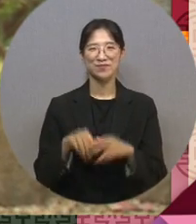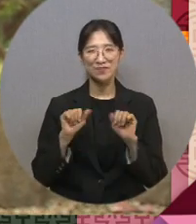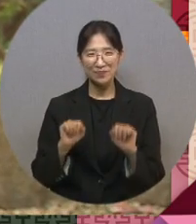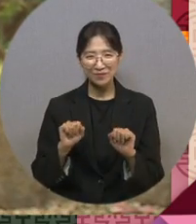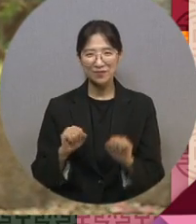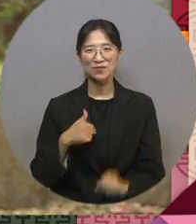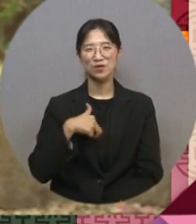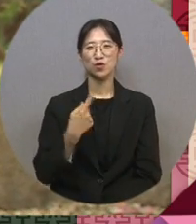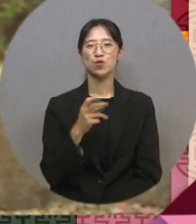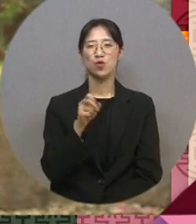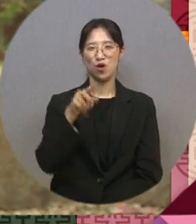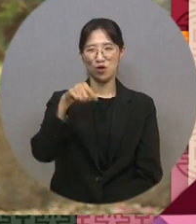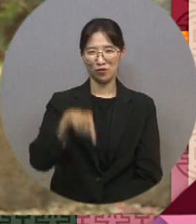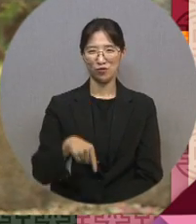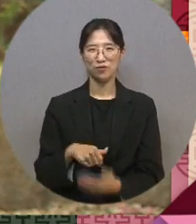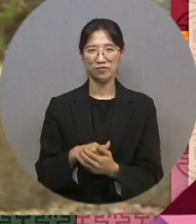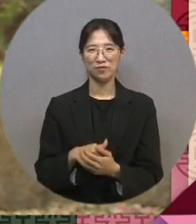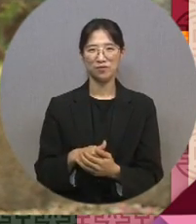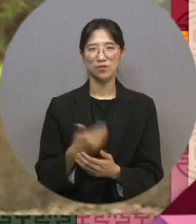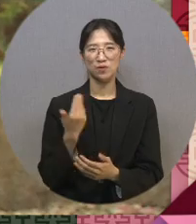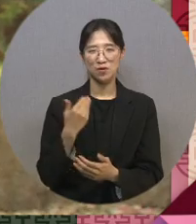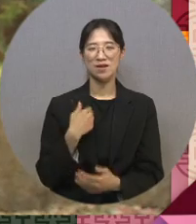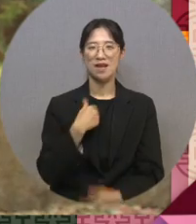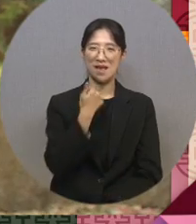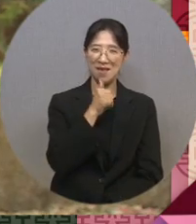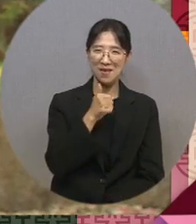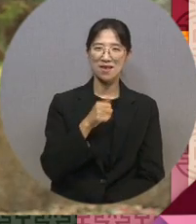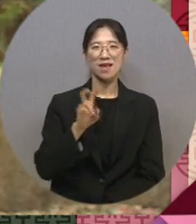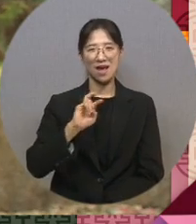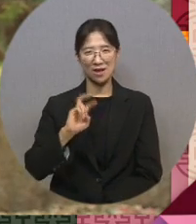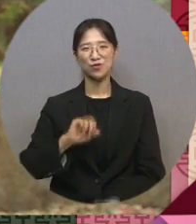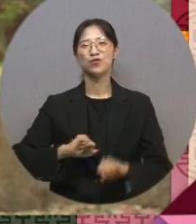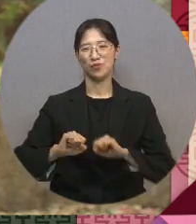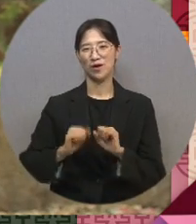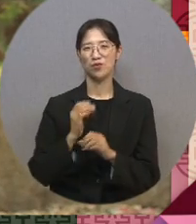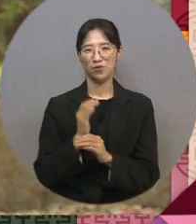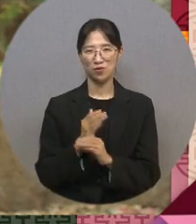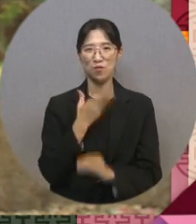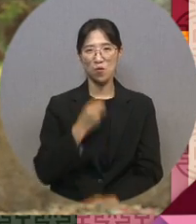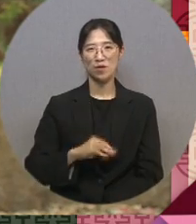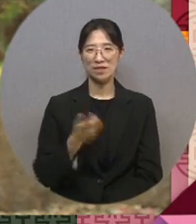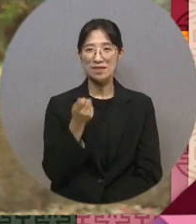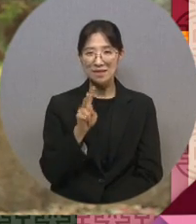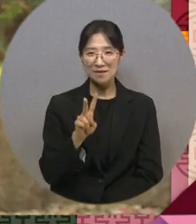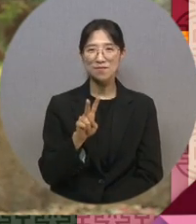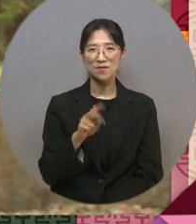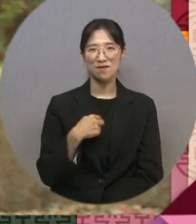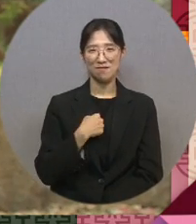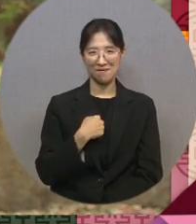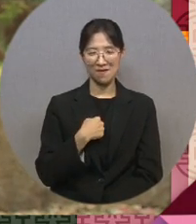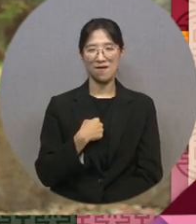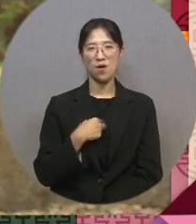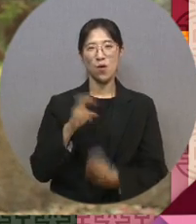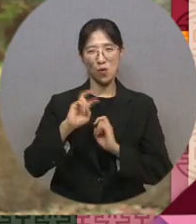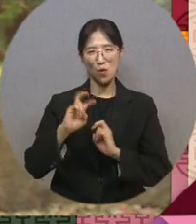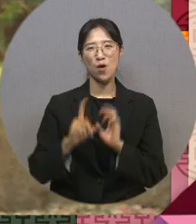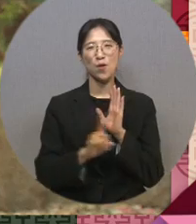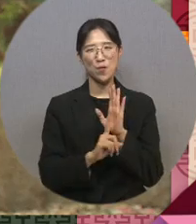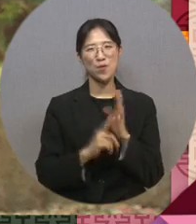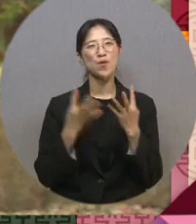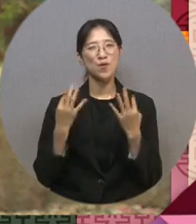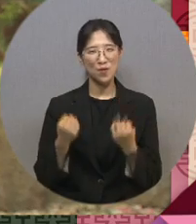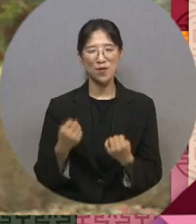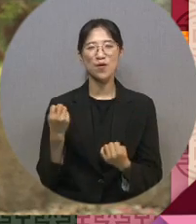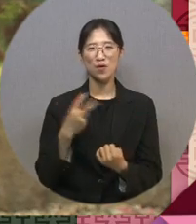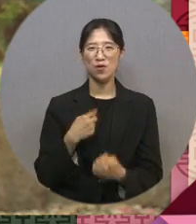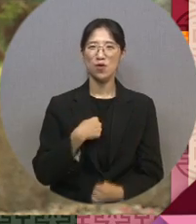안녕하세요, 조용구입니다. 요즘 뭐 MC로 가수로 활동하고 있는데 특히 복지TV에서 저 조용구 노래도 많이 틀어주시고